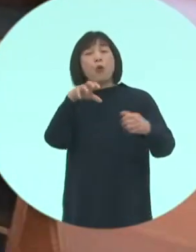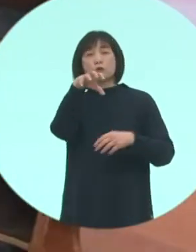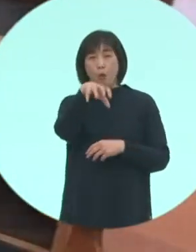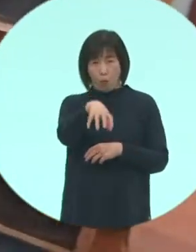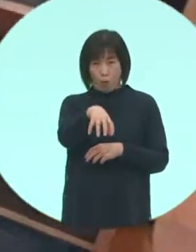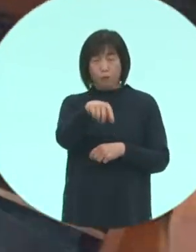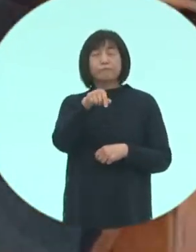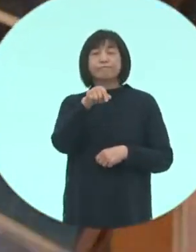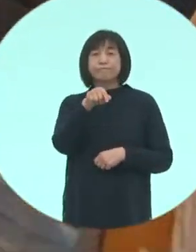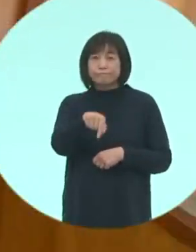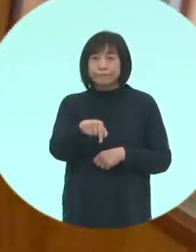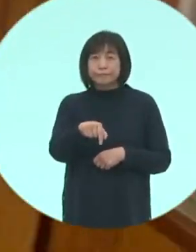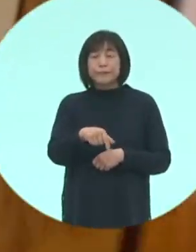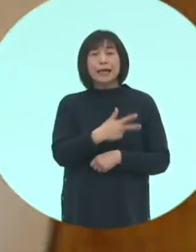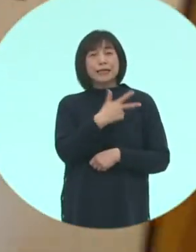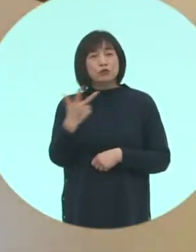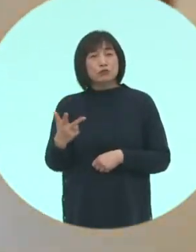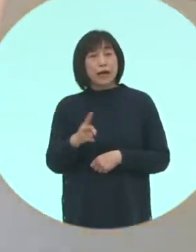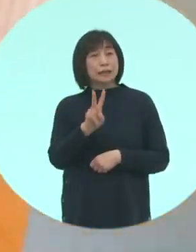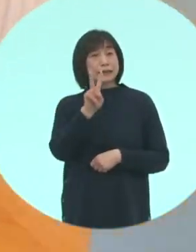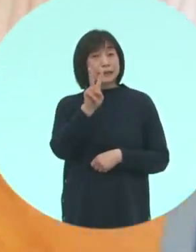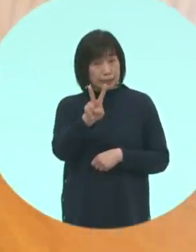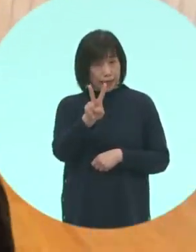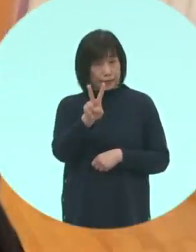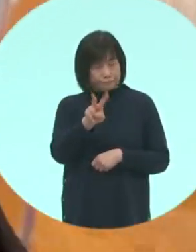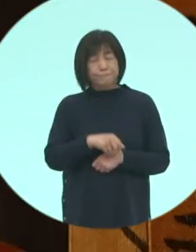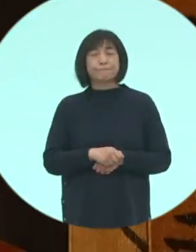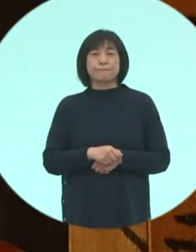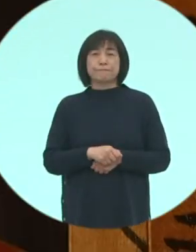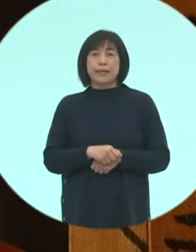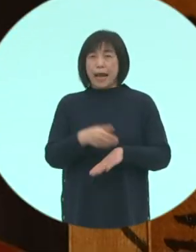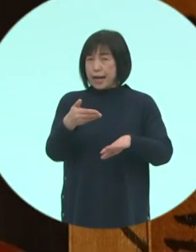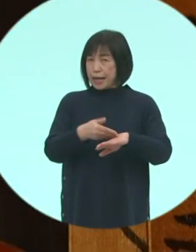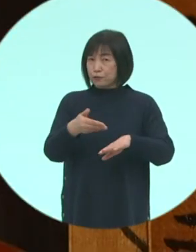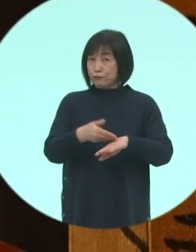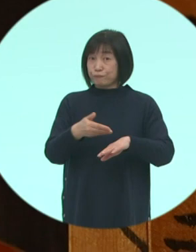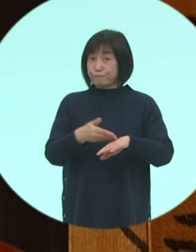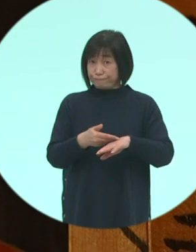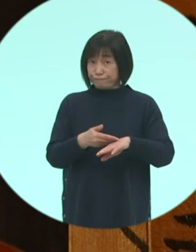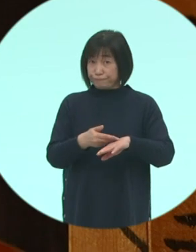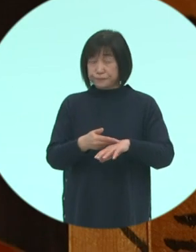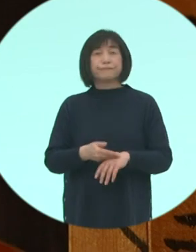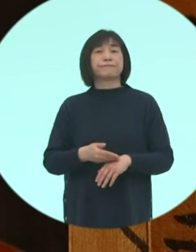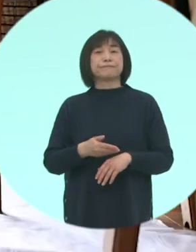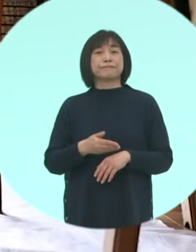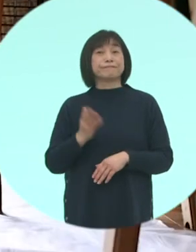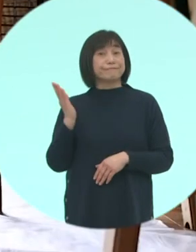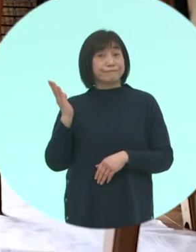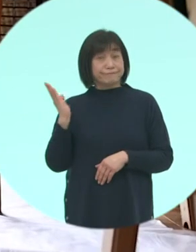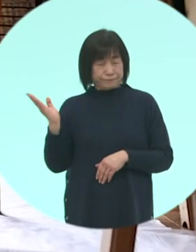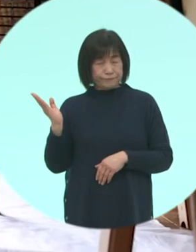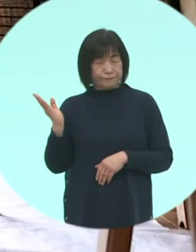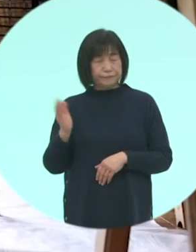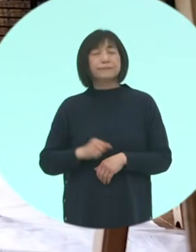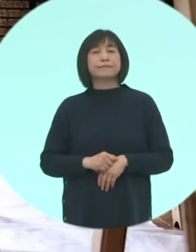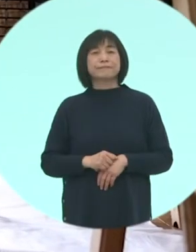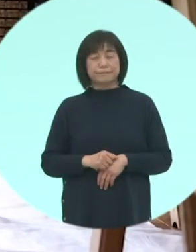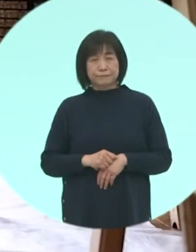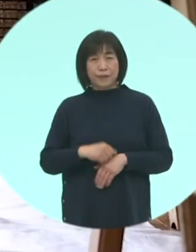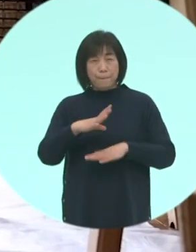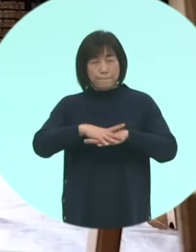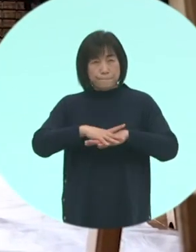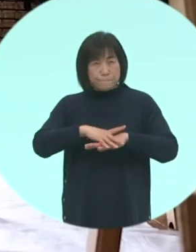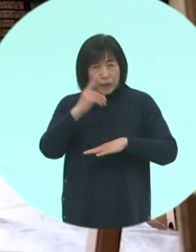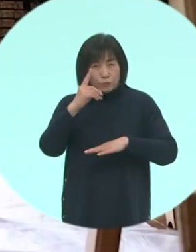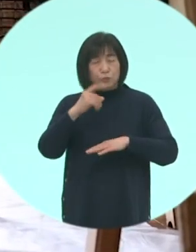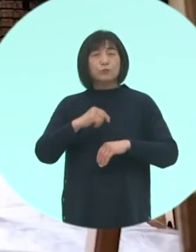こちらで週2回、古田さんは矢を射る練習を行っています。到着早々行うの